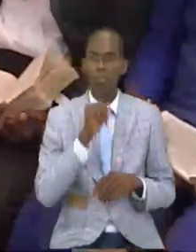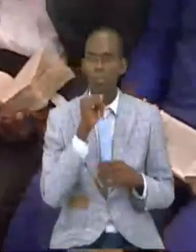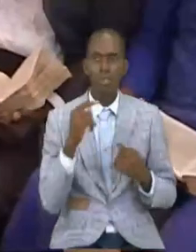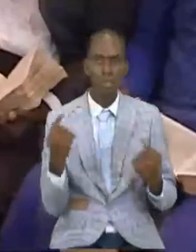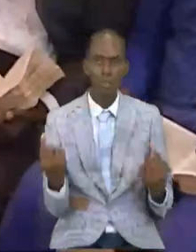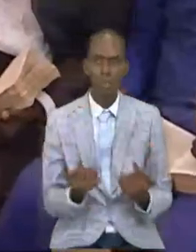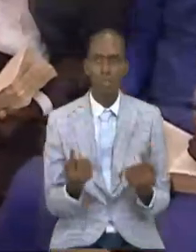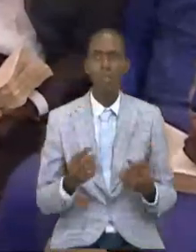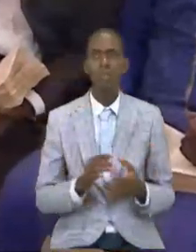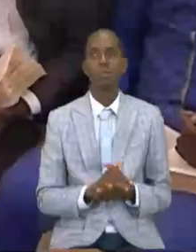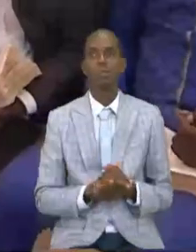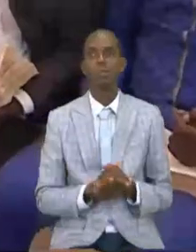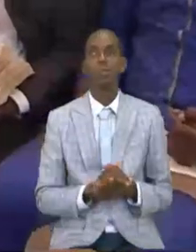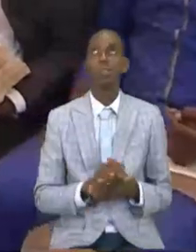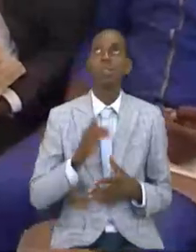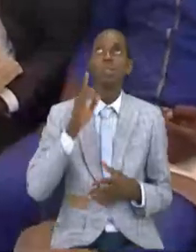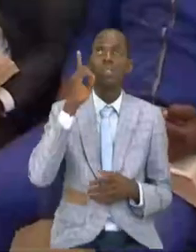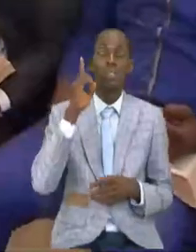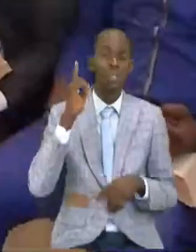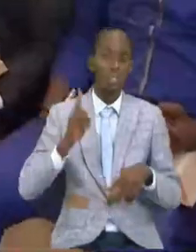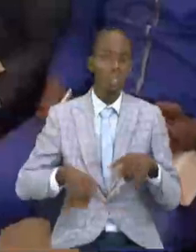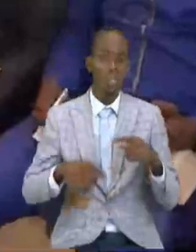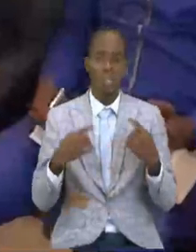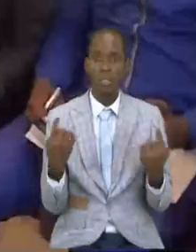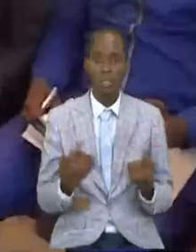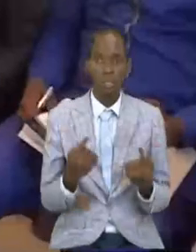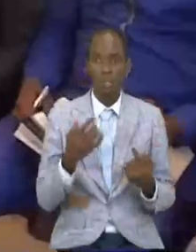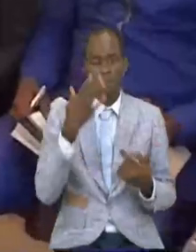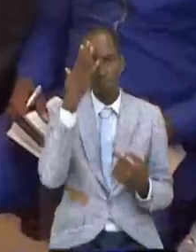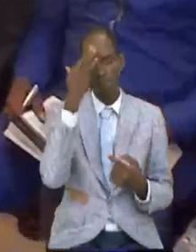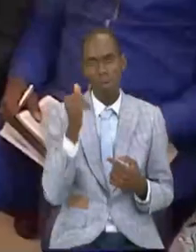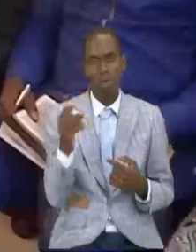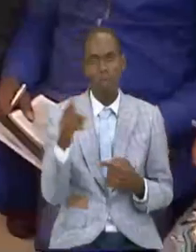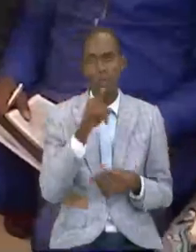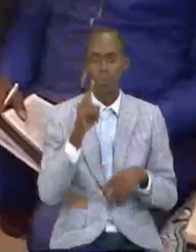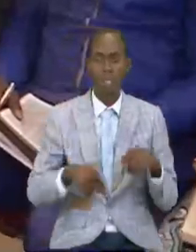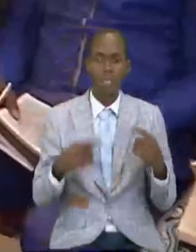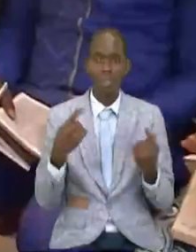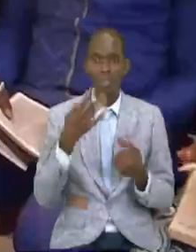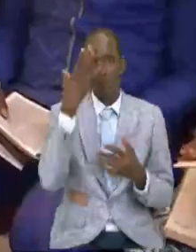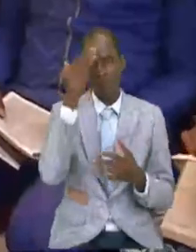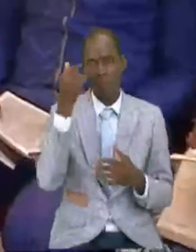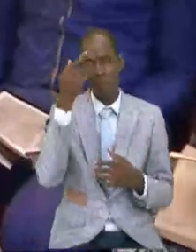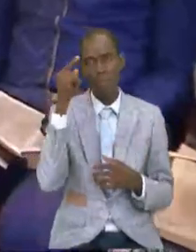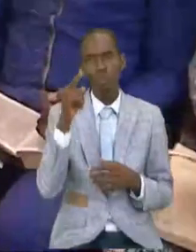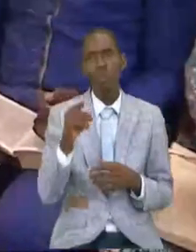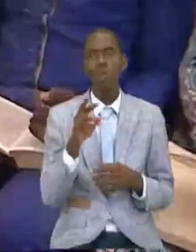Je ne dois pas pécher. Il ne peut pécher parce qu'il est né de Dieu.